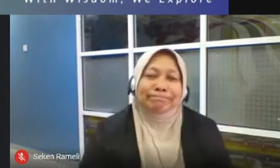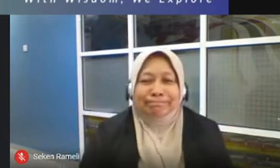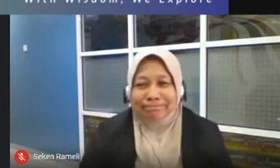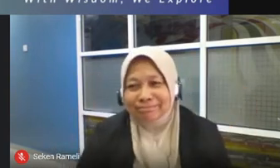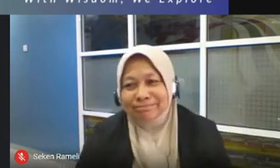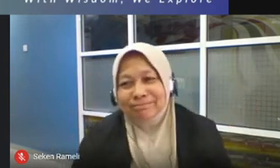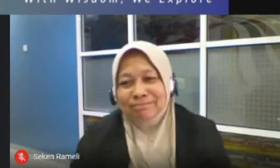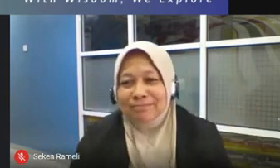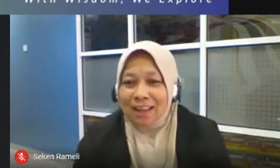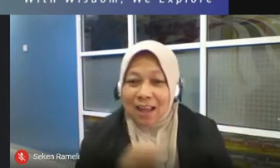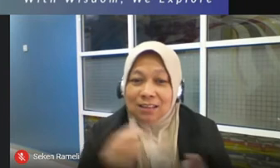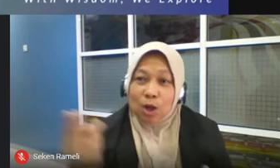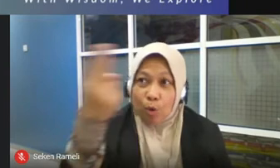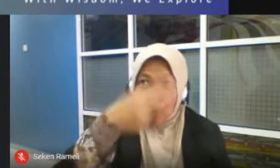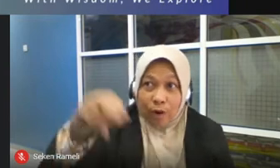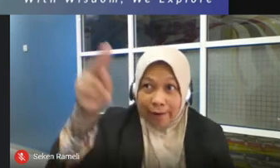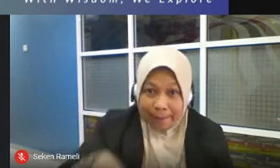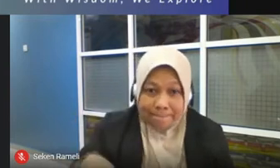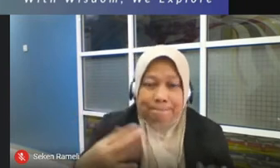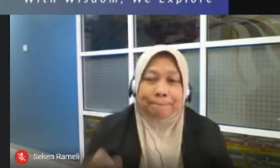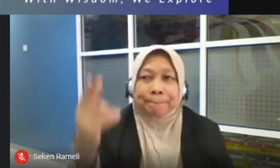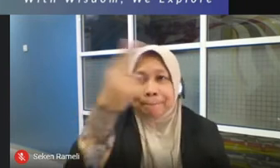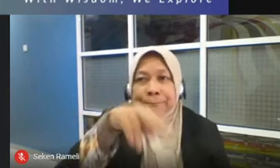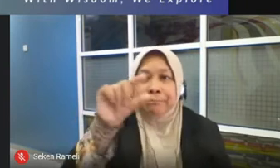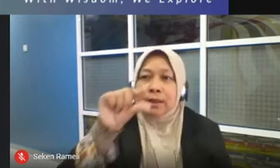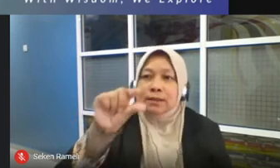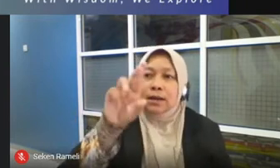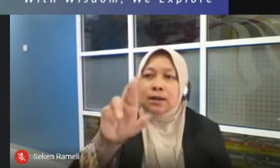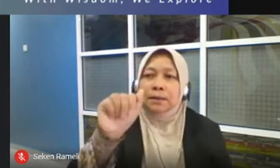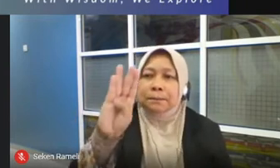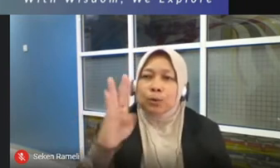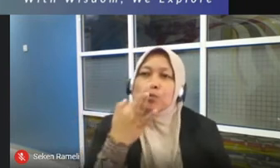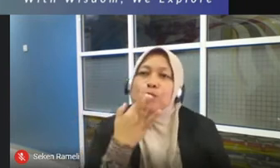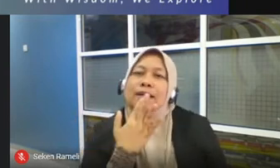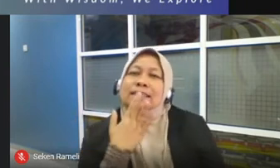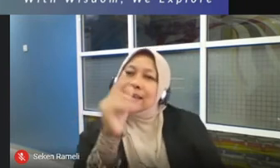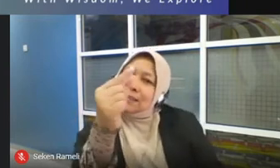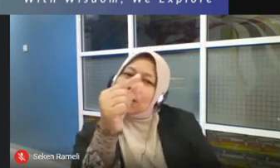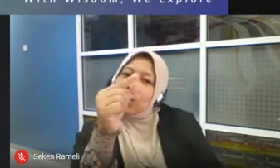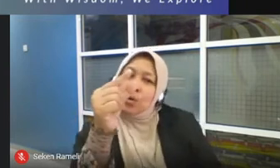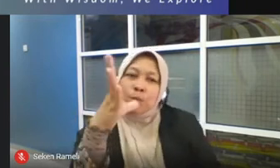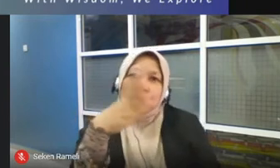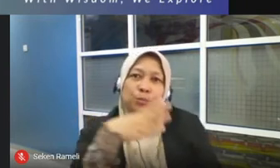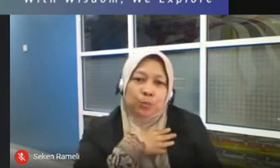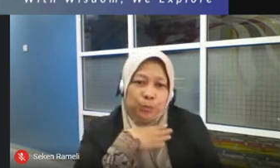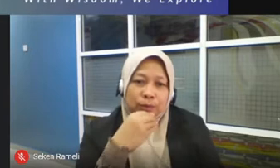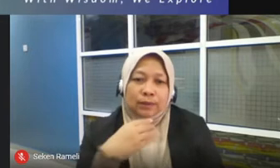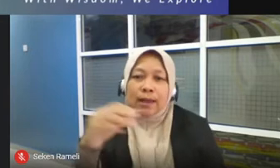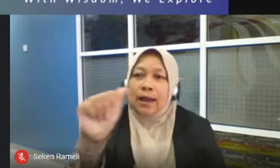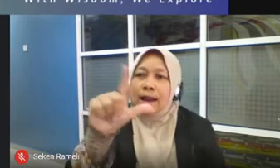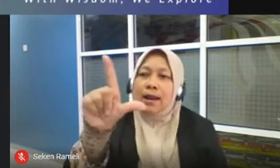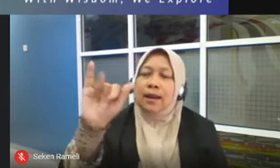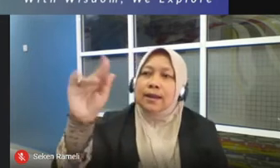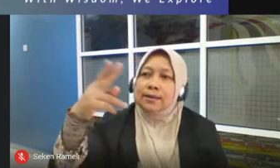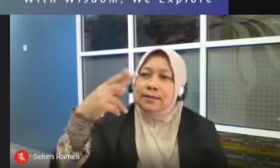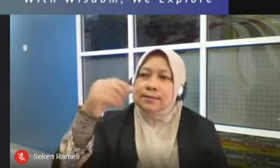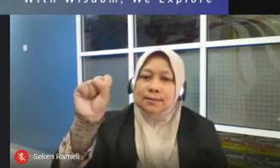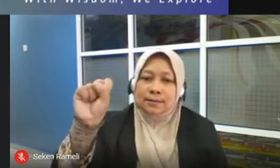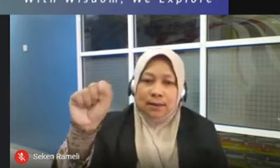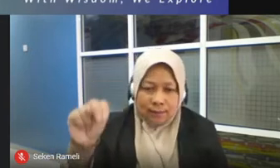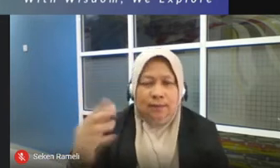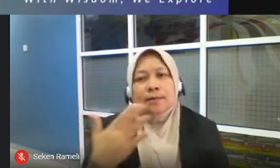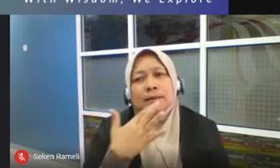okay. Ataupun Grab, jadi dia punya perkataan, dia punya color pun tak banyak. Contoh Al Ihsan tu, dia punya color